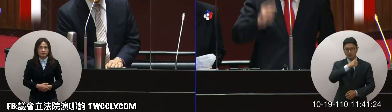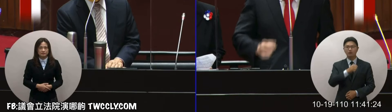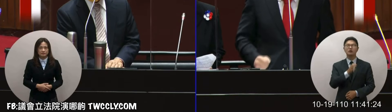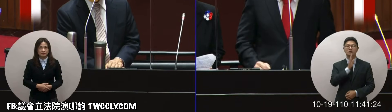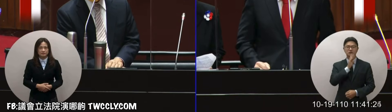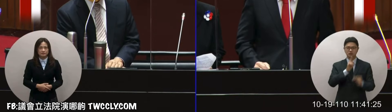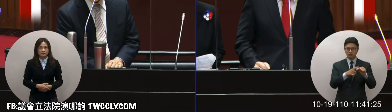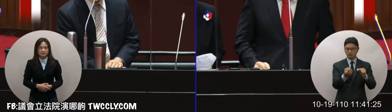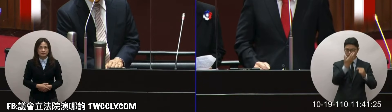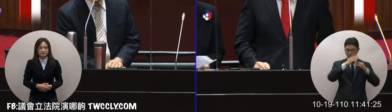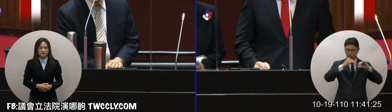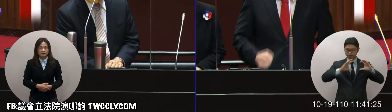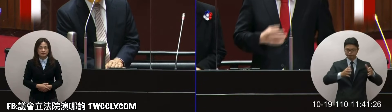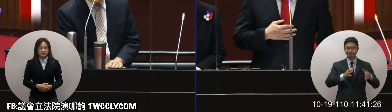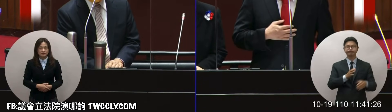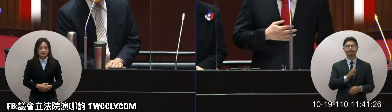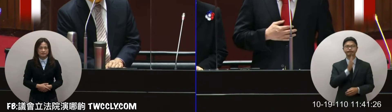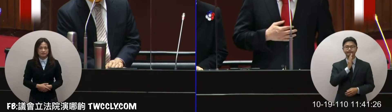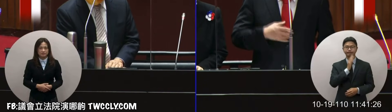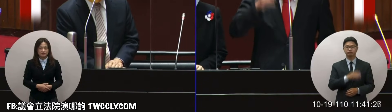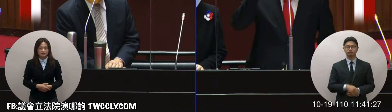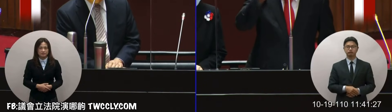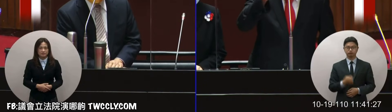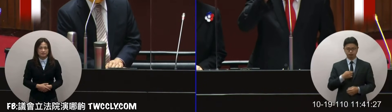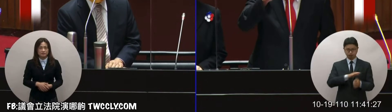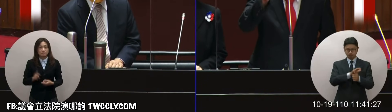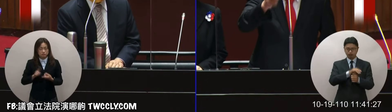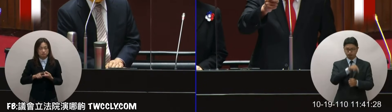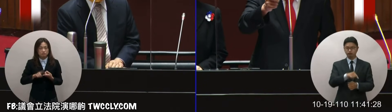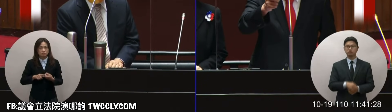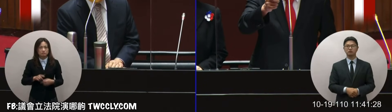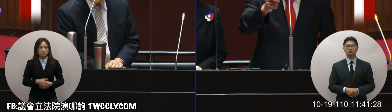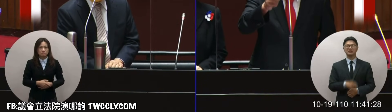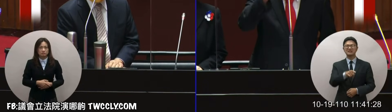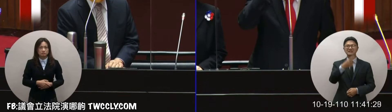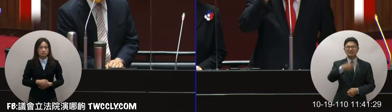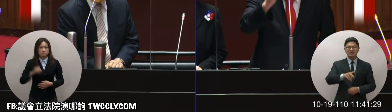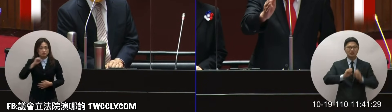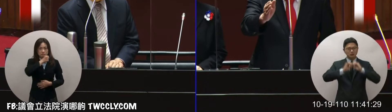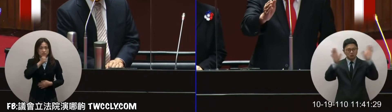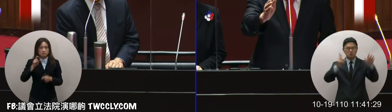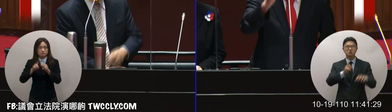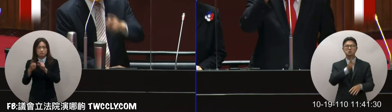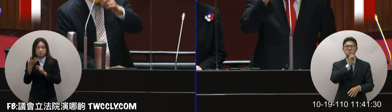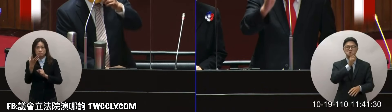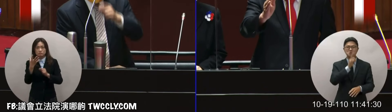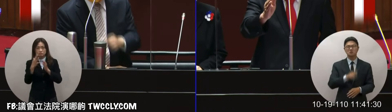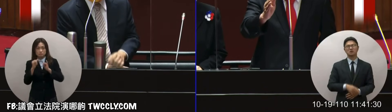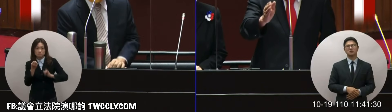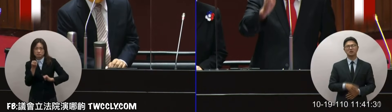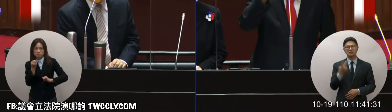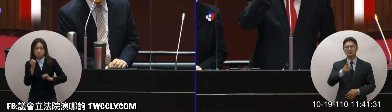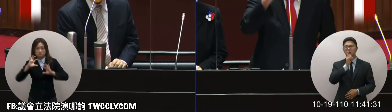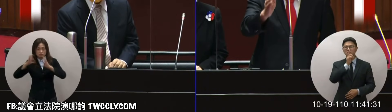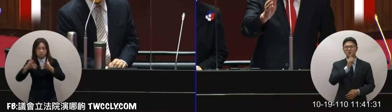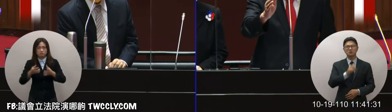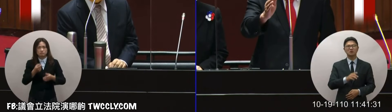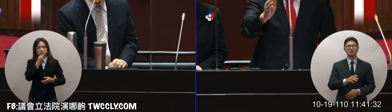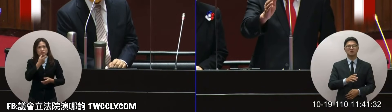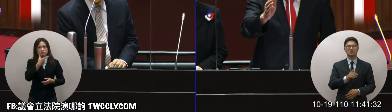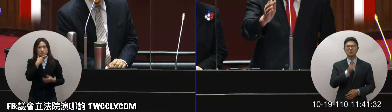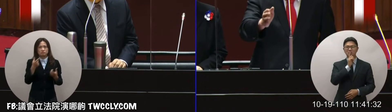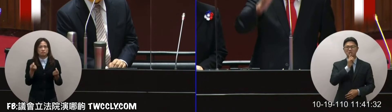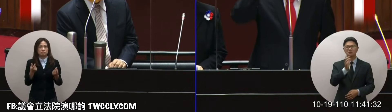们中华民国，我们热爱中华民国。 对啊， 请不要再宣布 台湾就中华民国， 不要再讲， 那你现在还不爱台湾？ 不要再